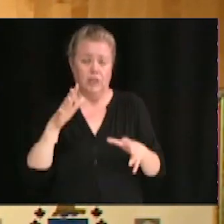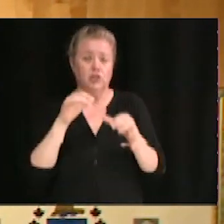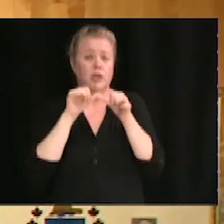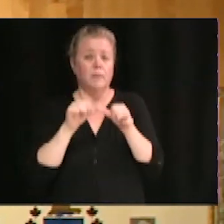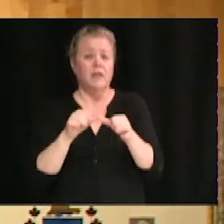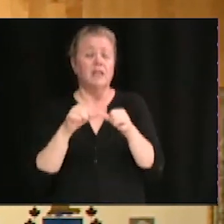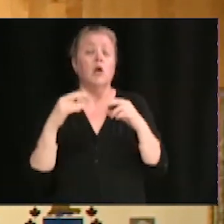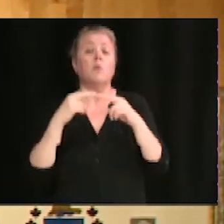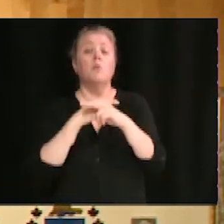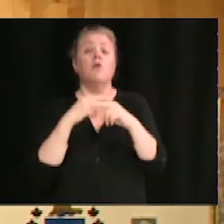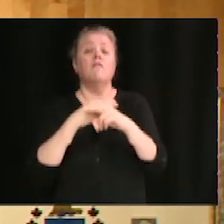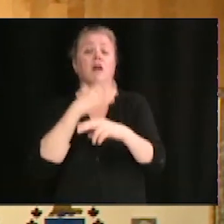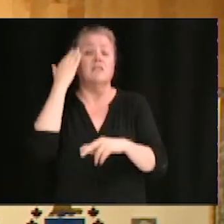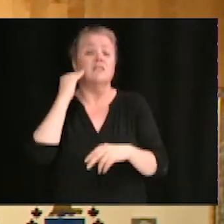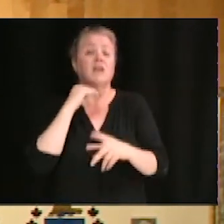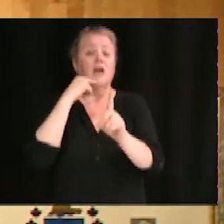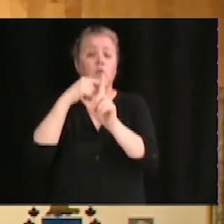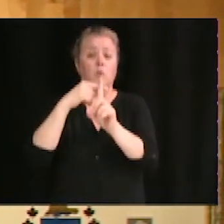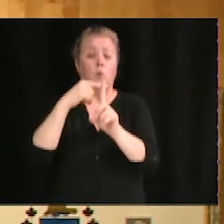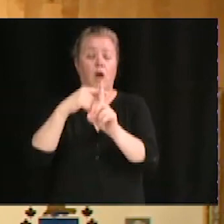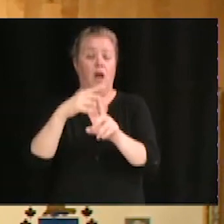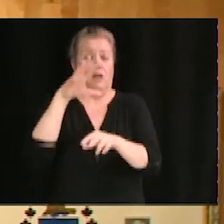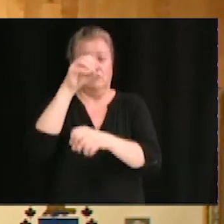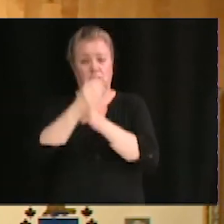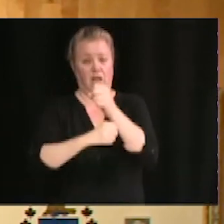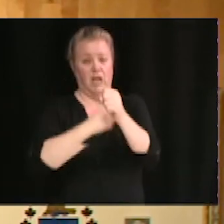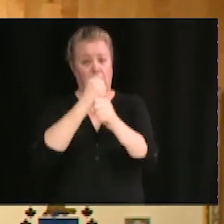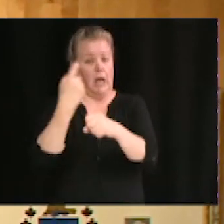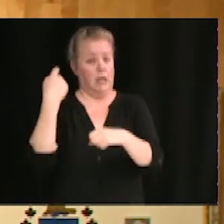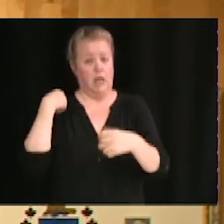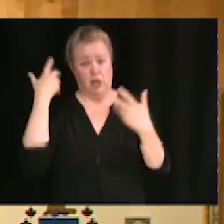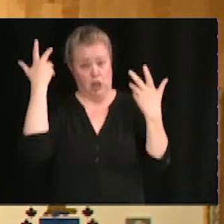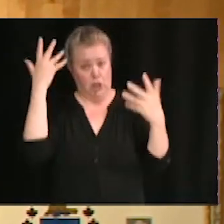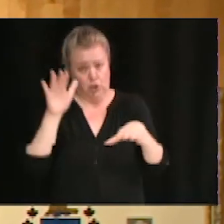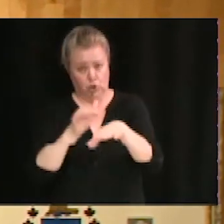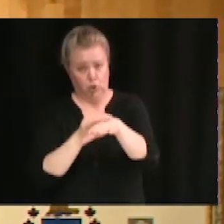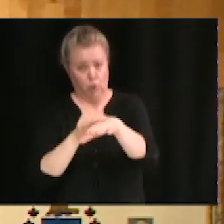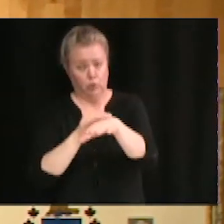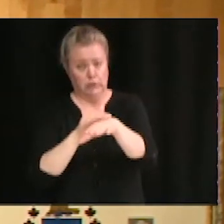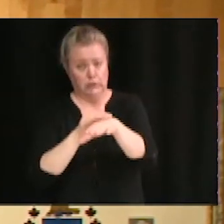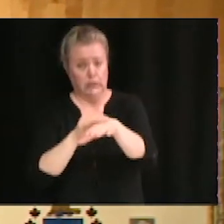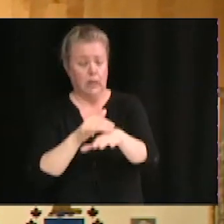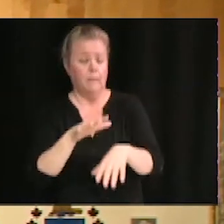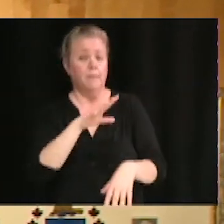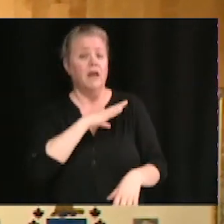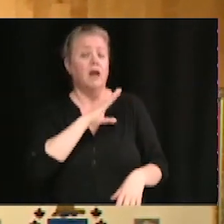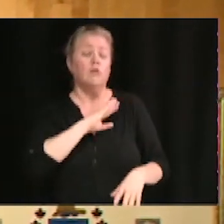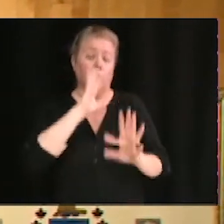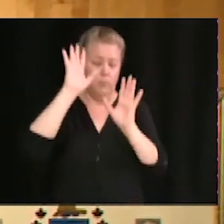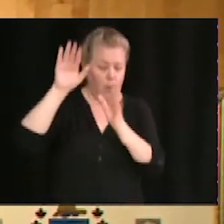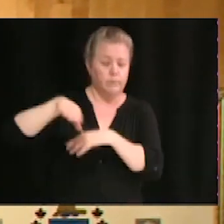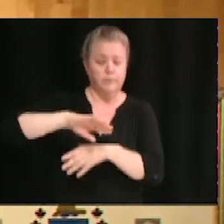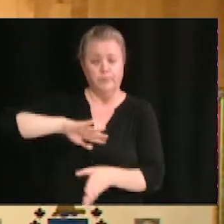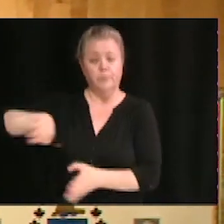Sainte-Croix quand j'arrivais à Victoriaville de 50 ans, puis c'était dû pour être fait. Mais il y des rues, en tout cas.